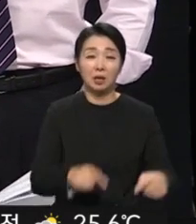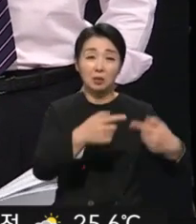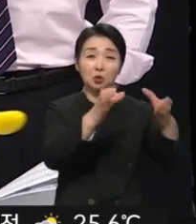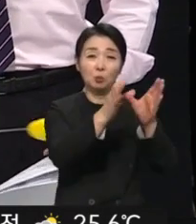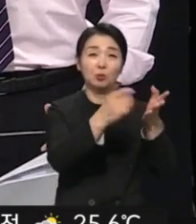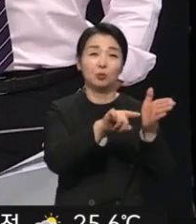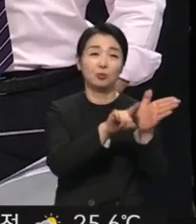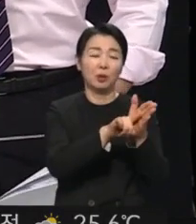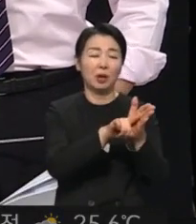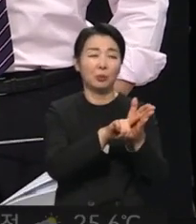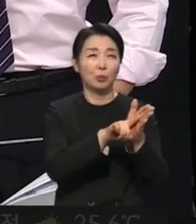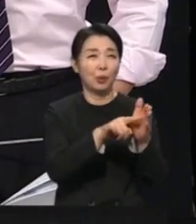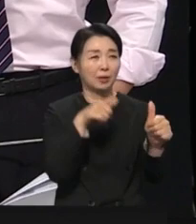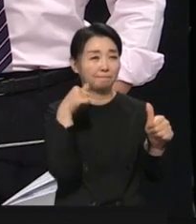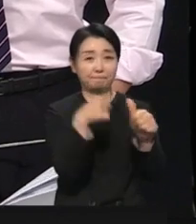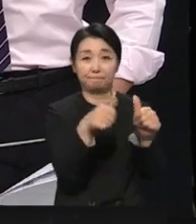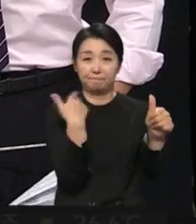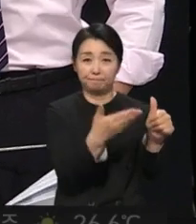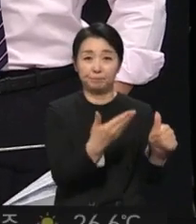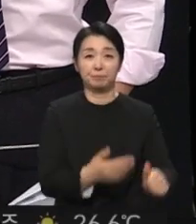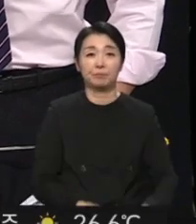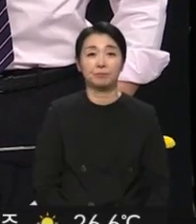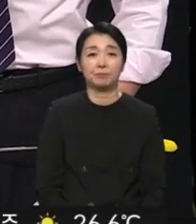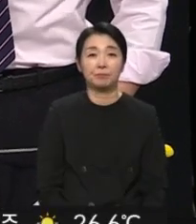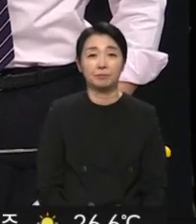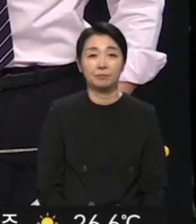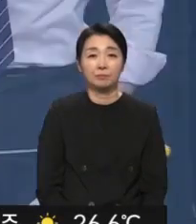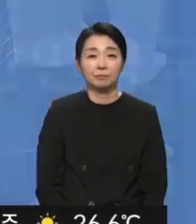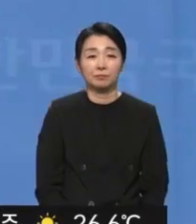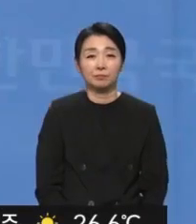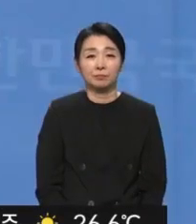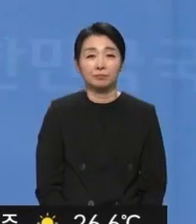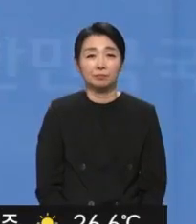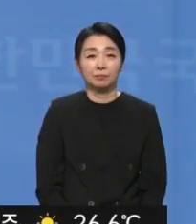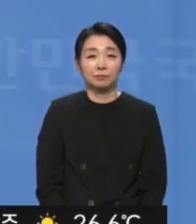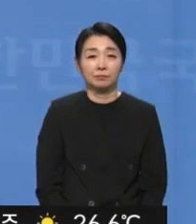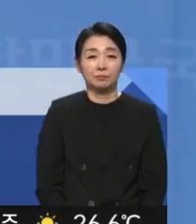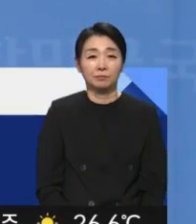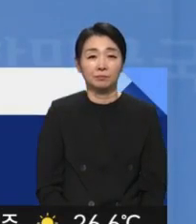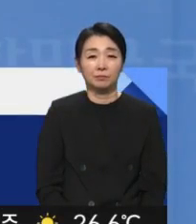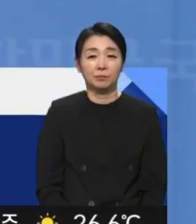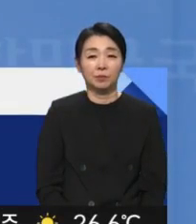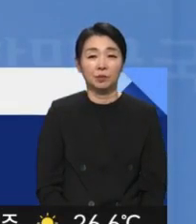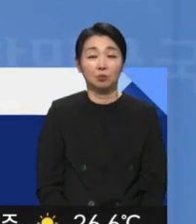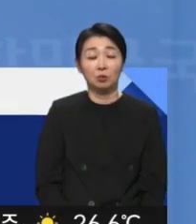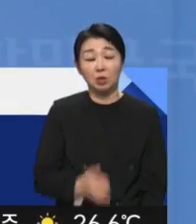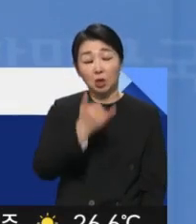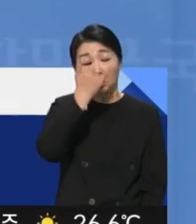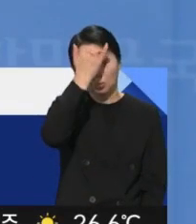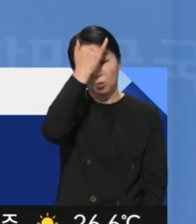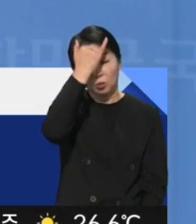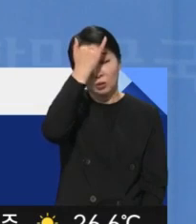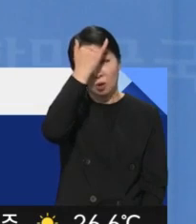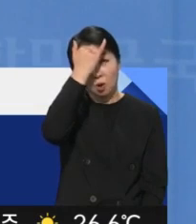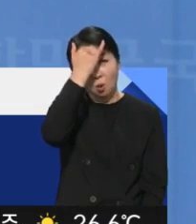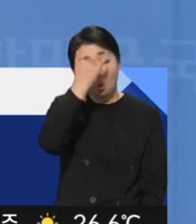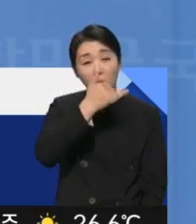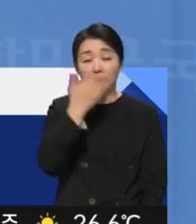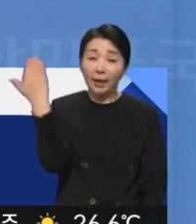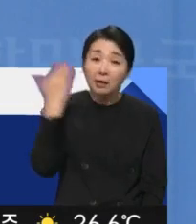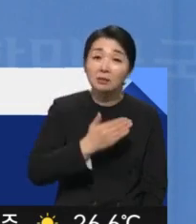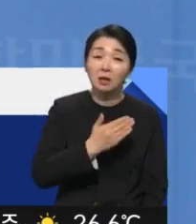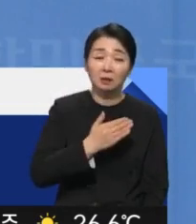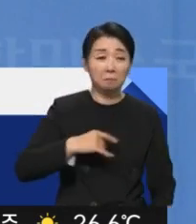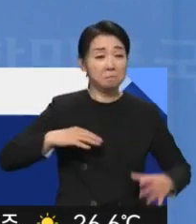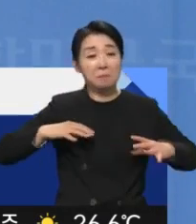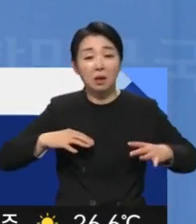위한 일종의 간언도 담은 겁니다. 우리 스스로 도덕적 우월성이라는 허상에서 벗어나